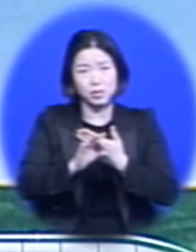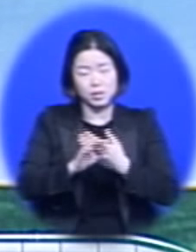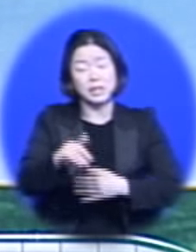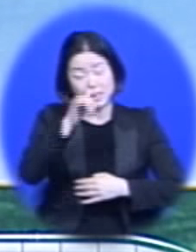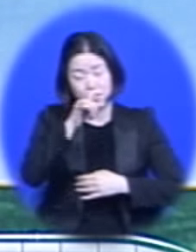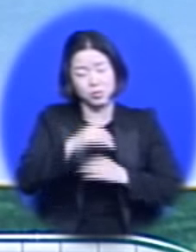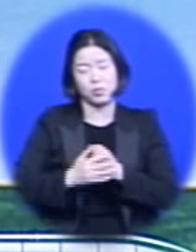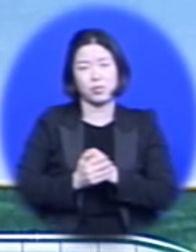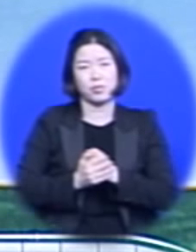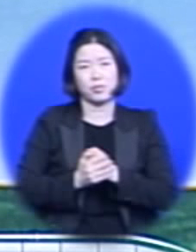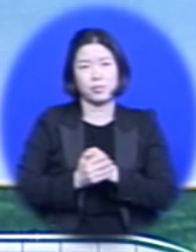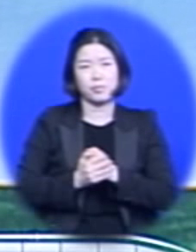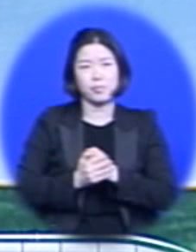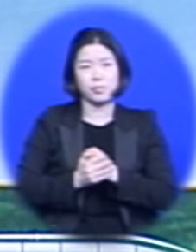있지.